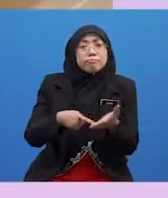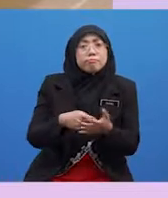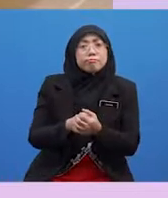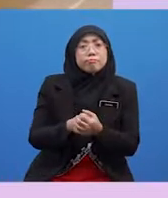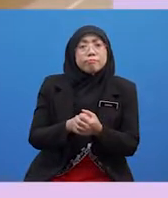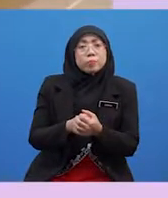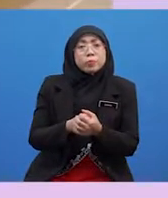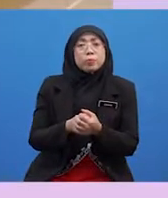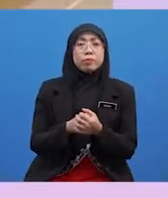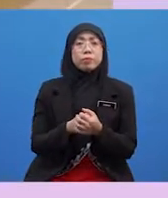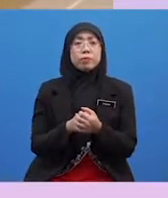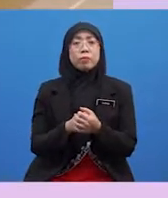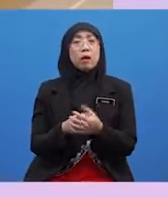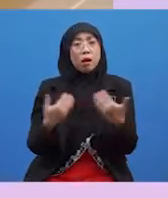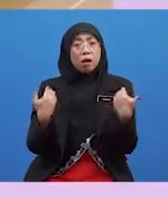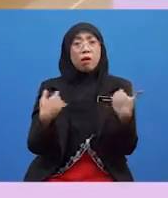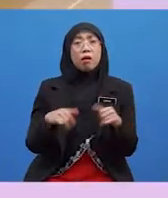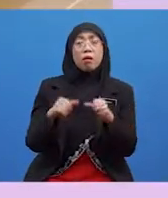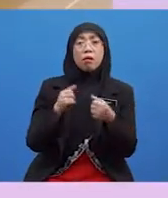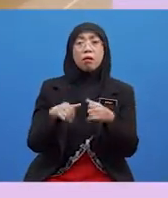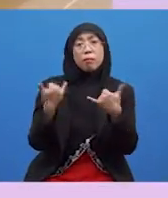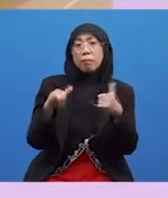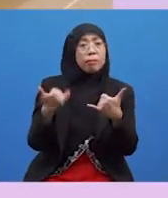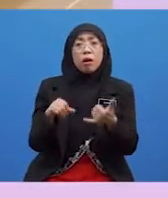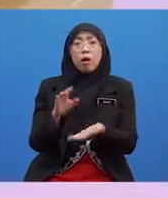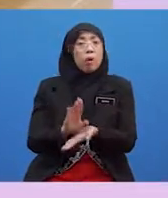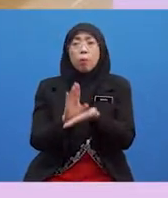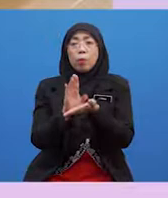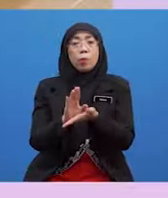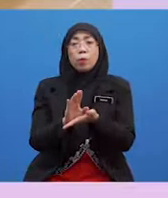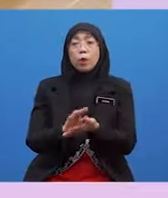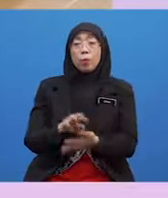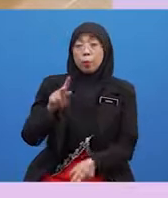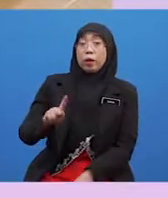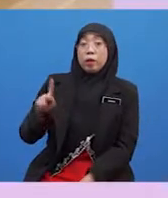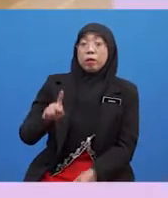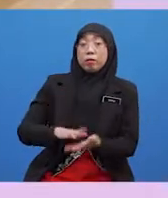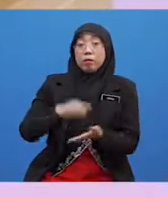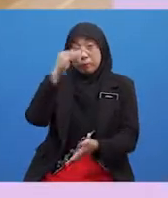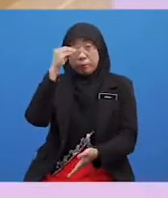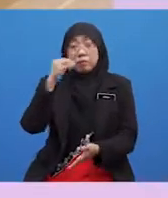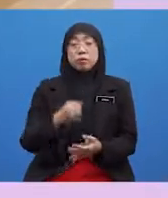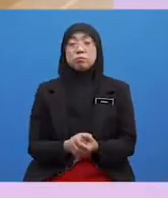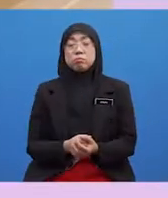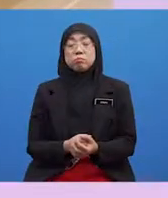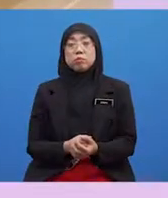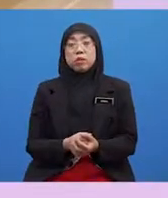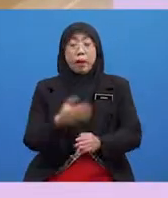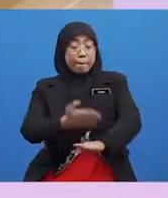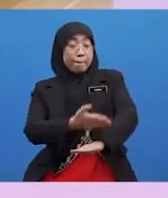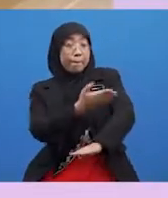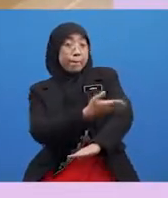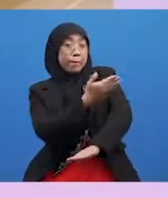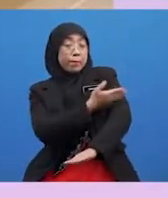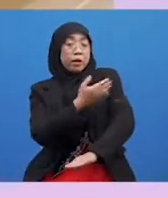Dari sudut saintifik, bermain dapat membantu kanak-kanak dari segi pembelajaran serta perkembangan